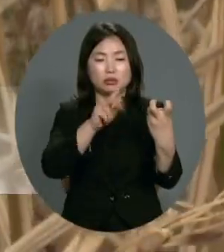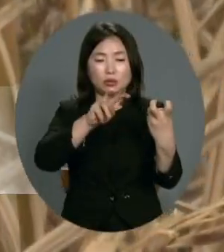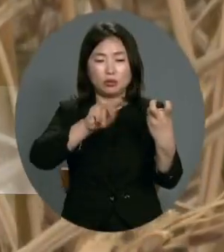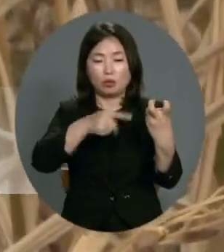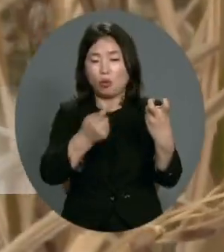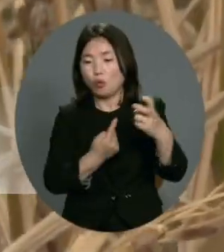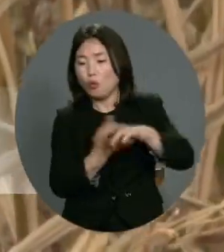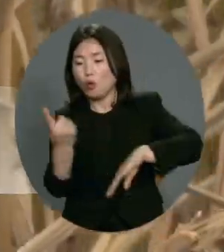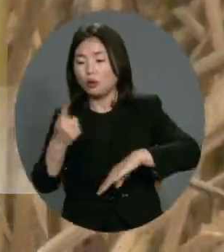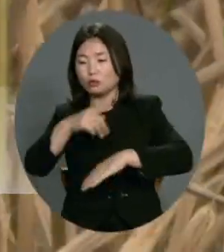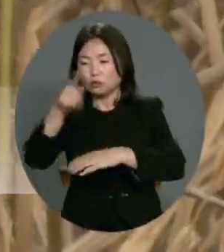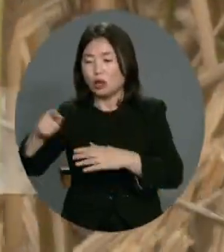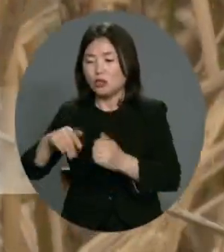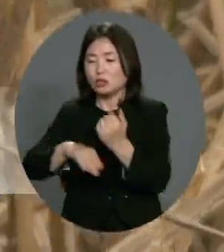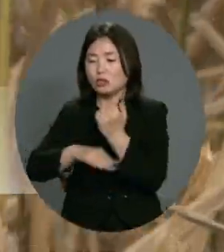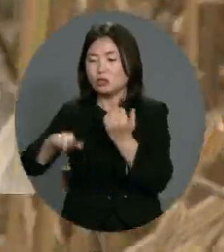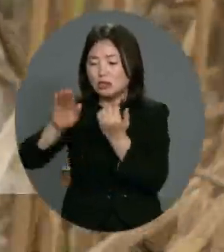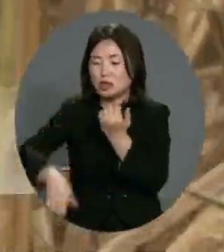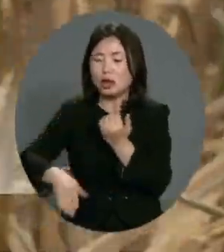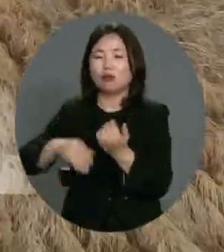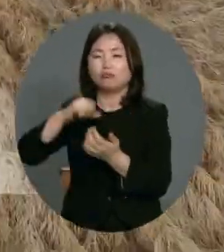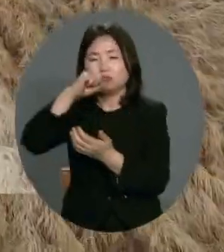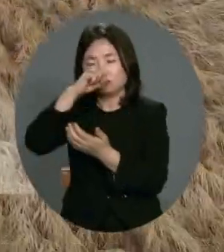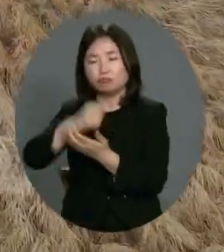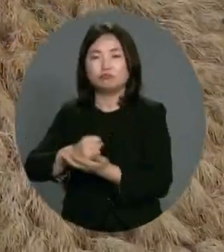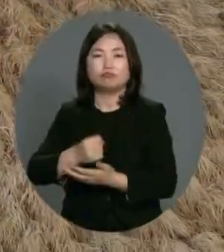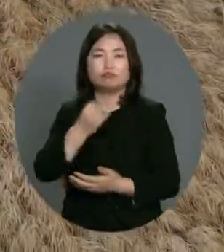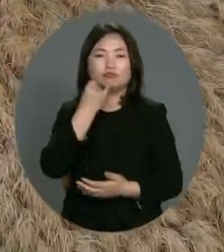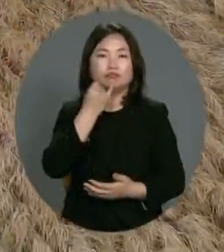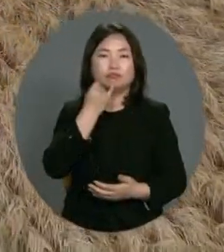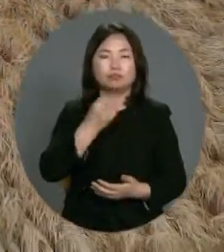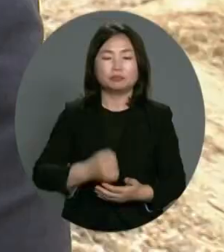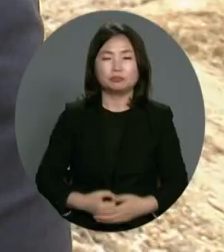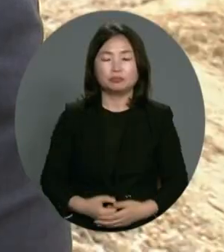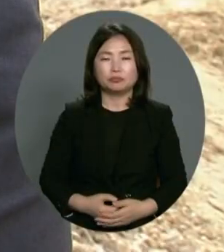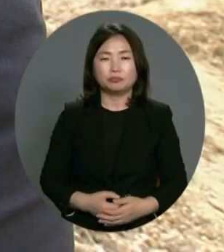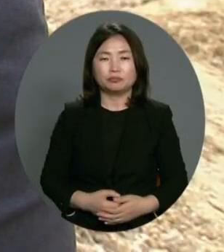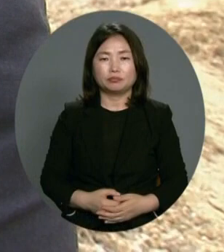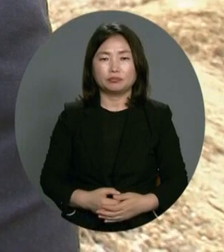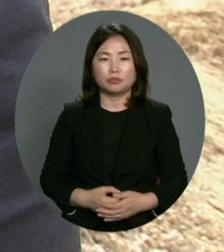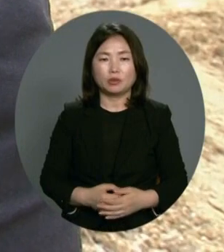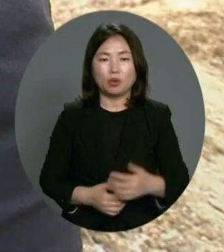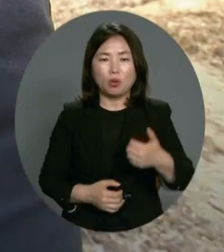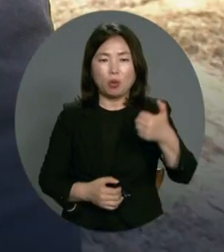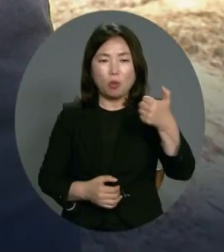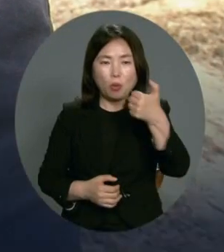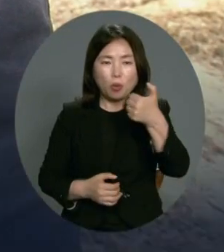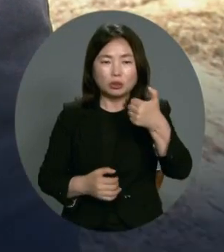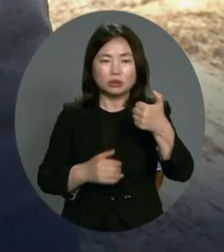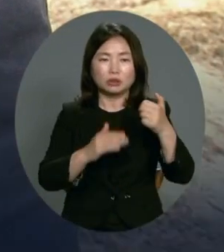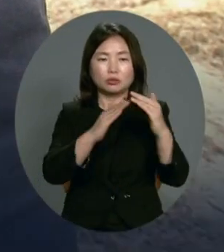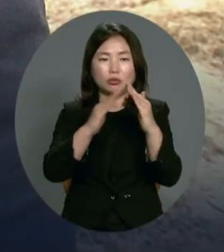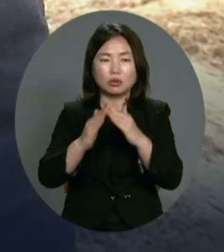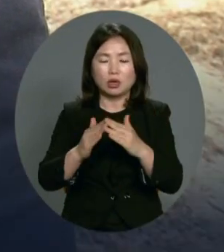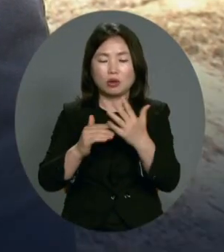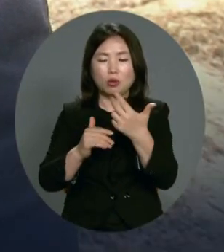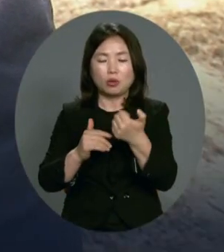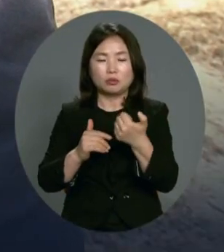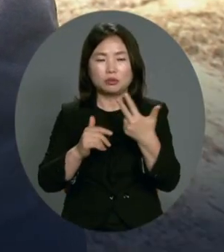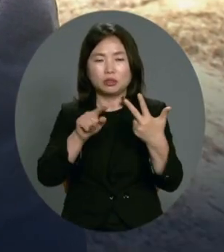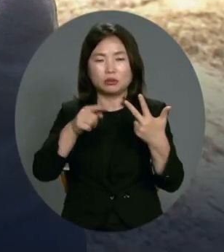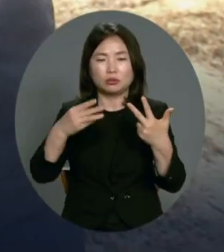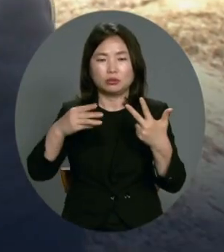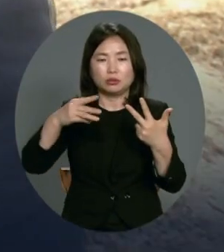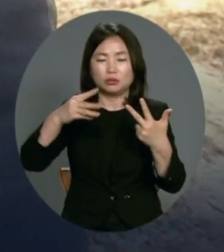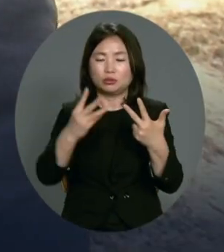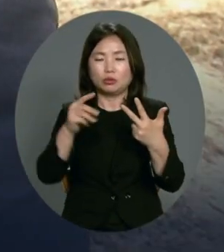제외하고는 모두 기준치 이하인 것으로 확인됐다고 밝혔습니다 50 농가에 57.3톤에 대해서 전수 유통